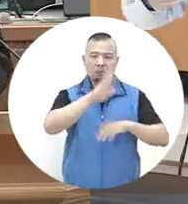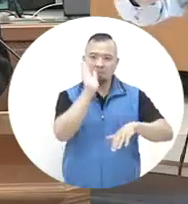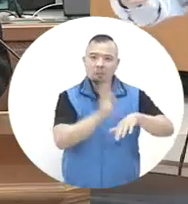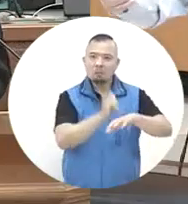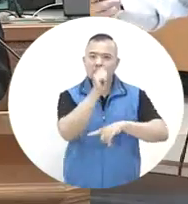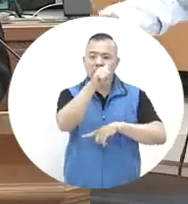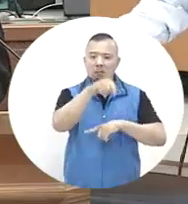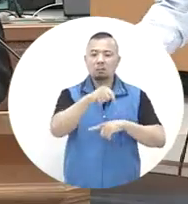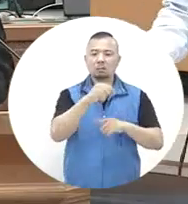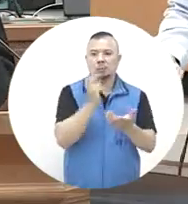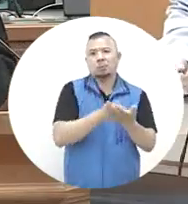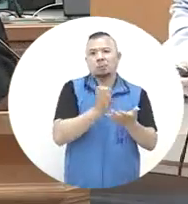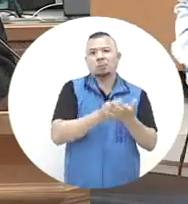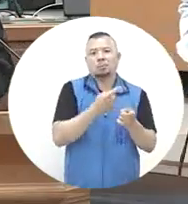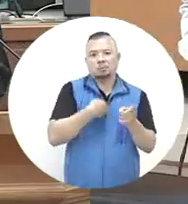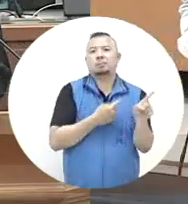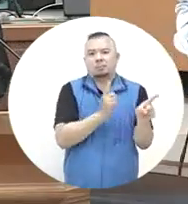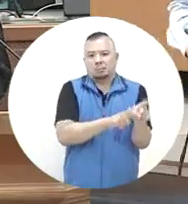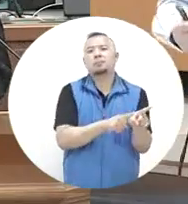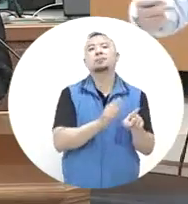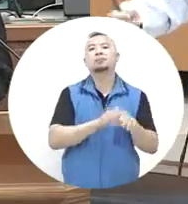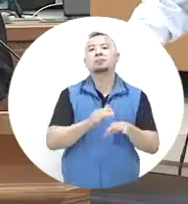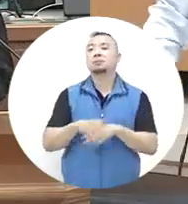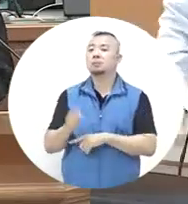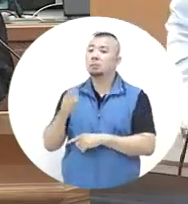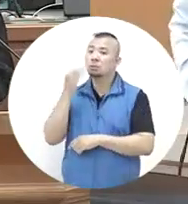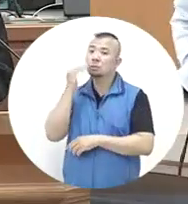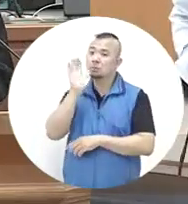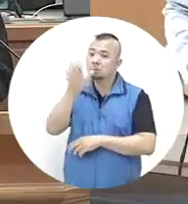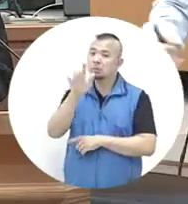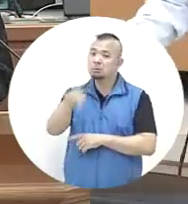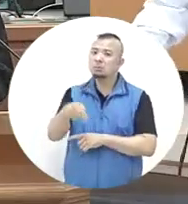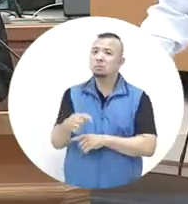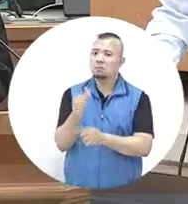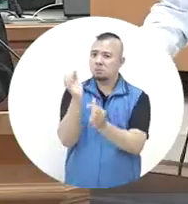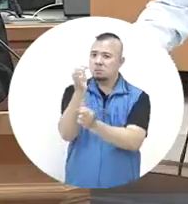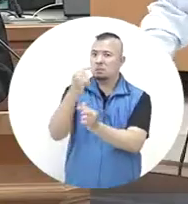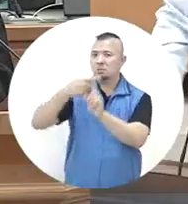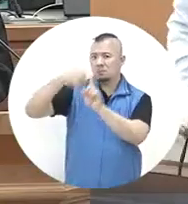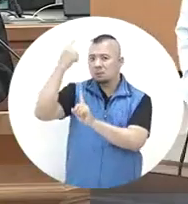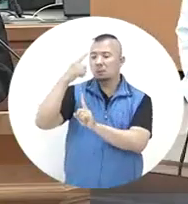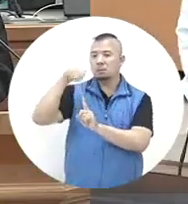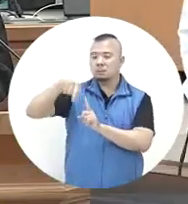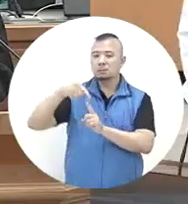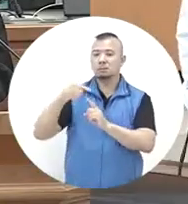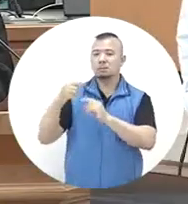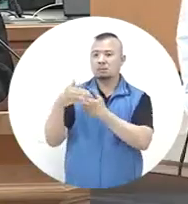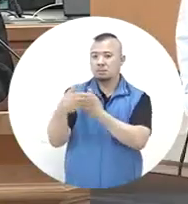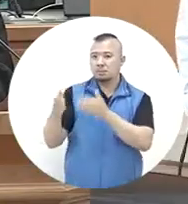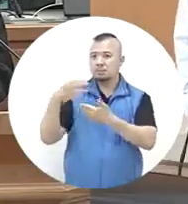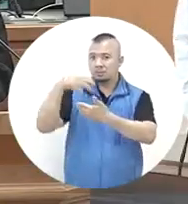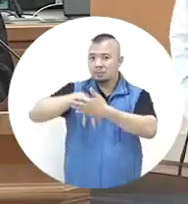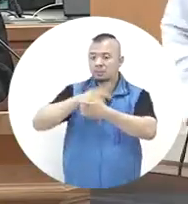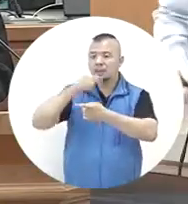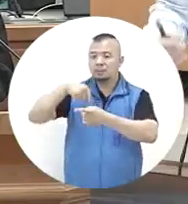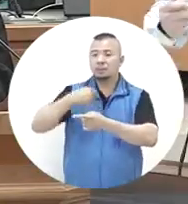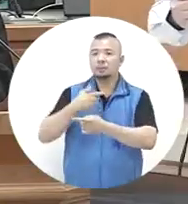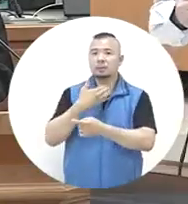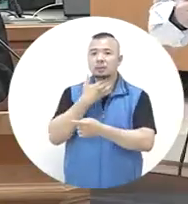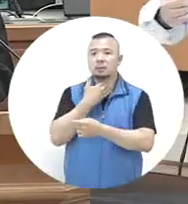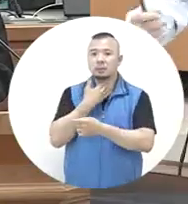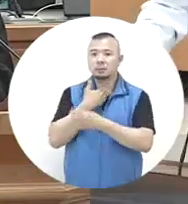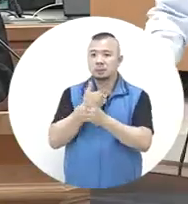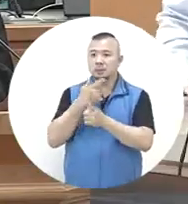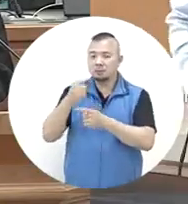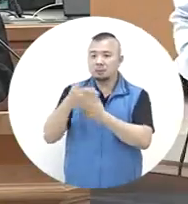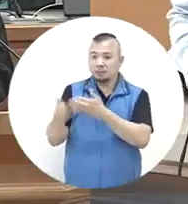市长将来如果说我们采取了更高标准的室内干式储存的情况之下，市长